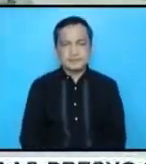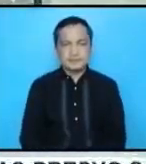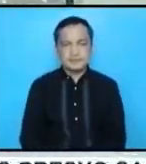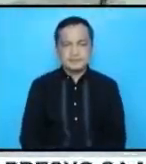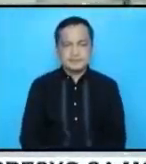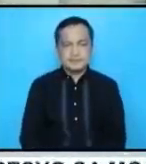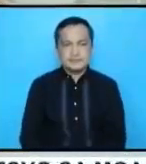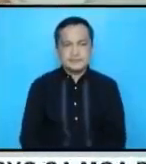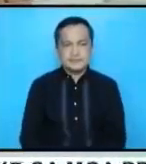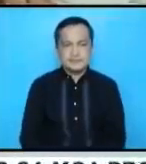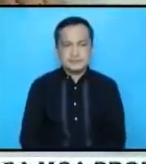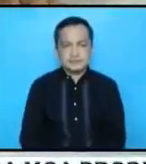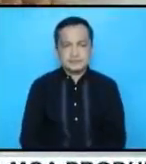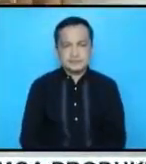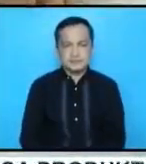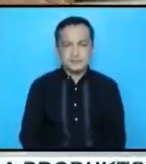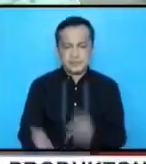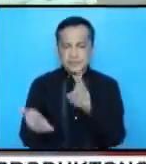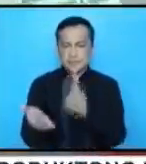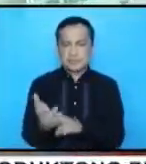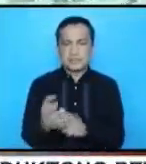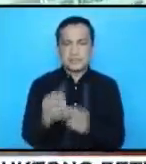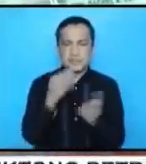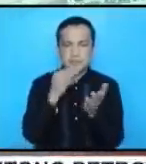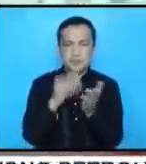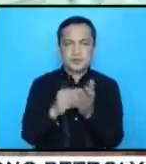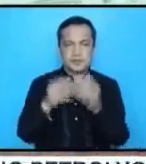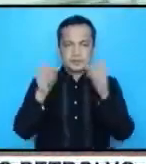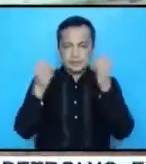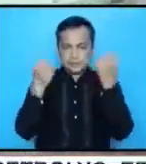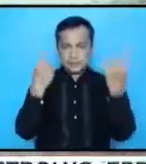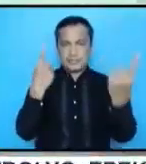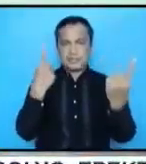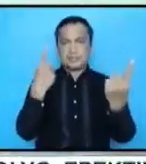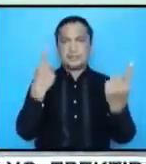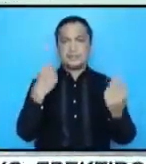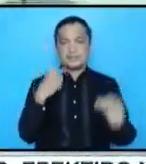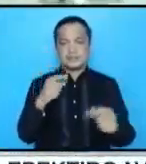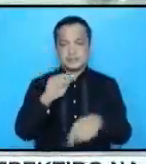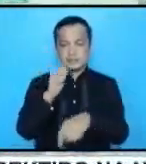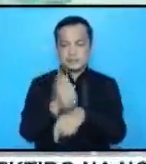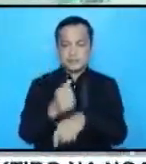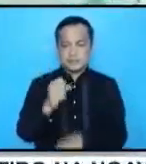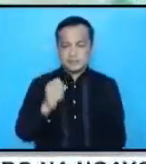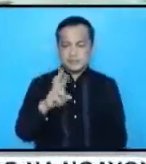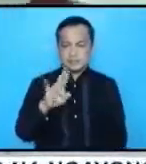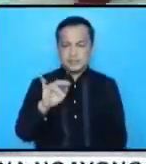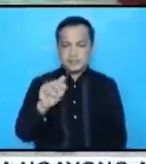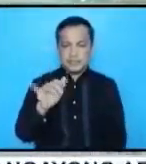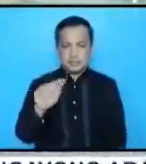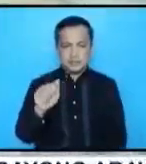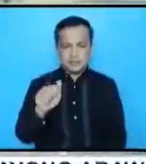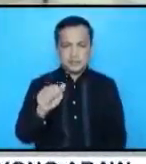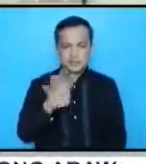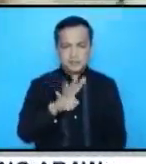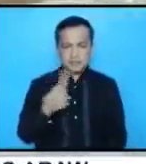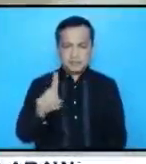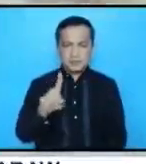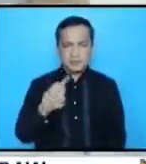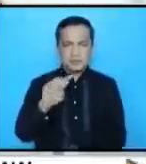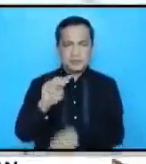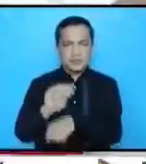Ang paglagda ng Memorandum of Understanding na nagtatakda sa bayan ng Sariaya bilang ika-41 munisipalidad